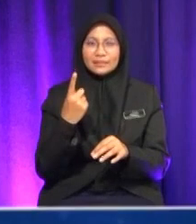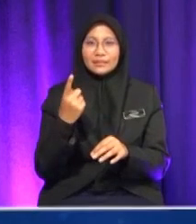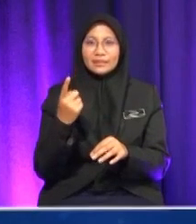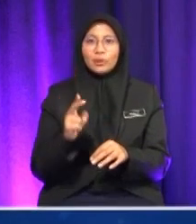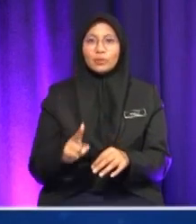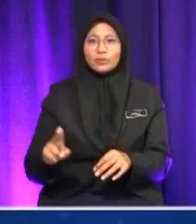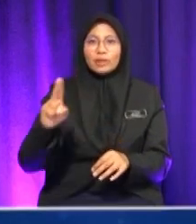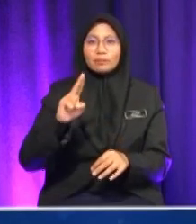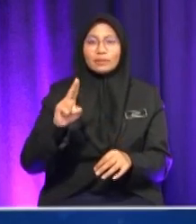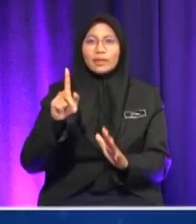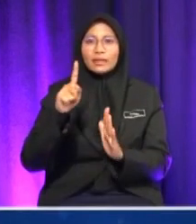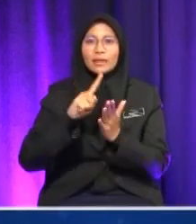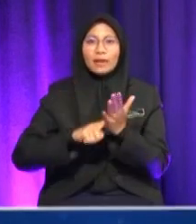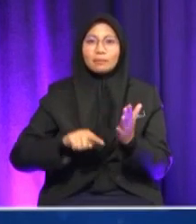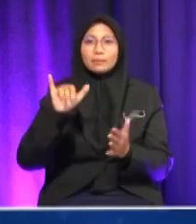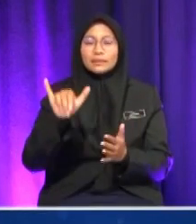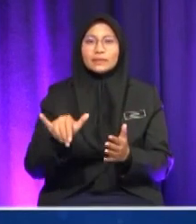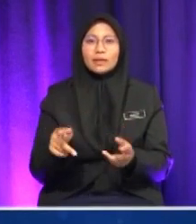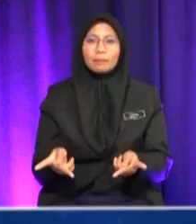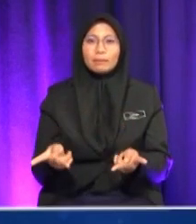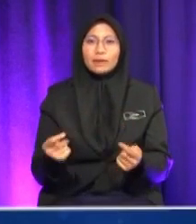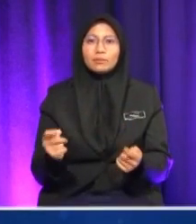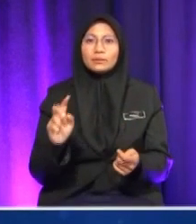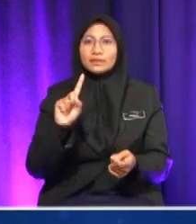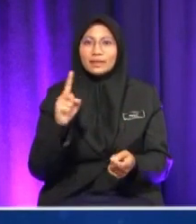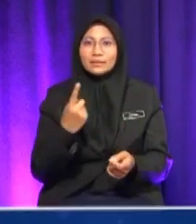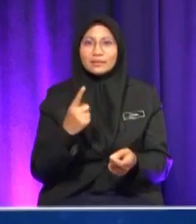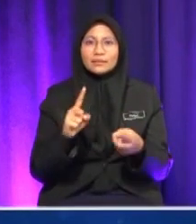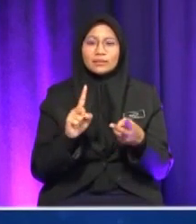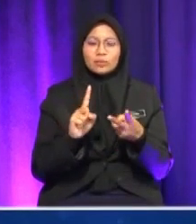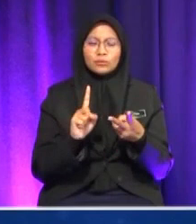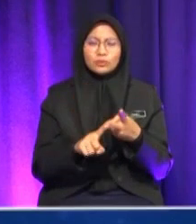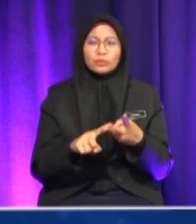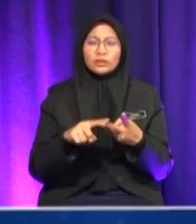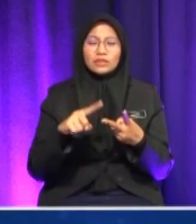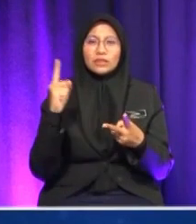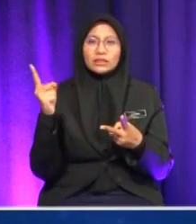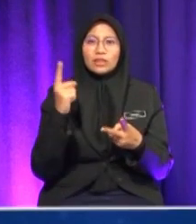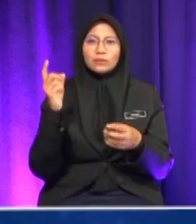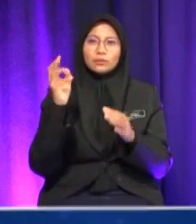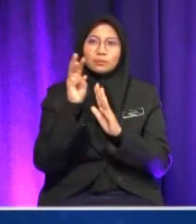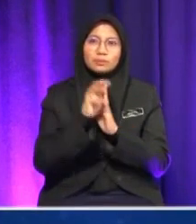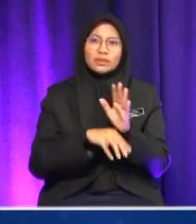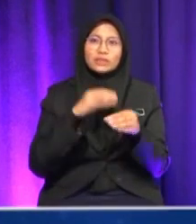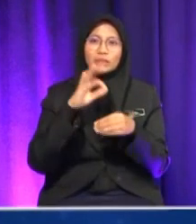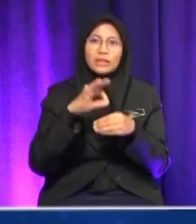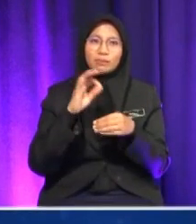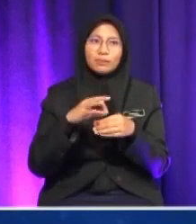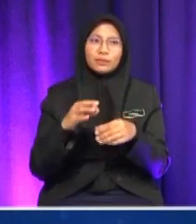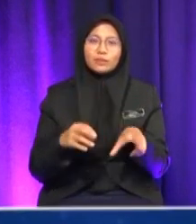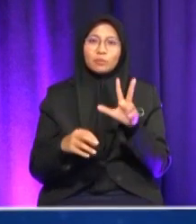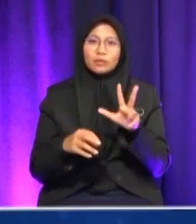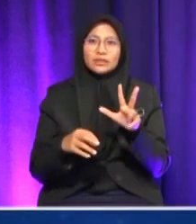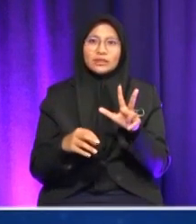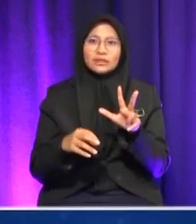keperluan dahulu. Yang kedua, sentiasa menyimpan dan menabung. Dan yang ketiga, meminta kebenaran ibu bapa sebelum